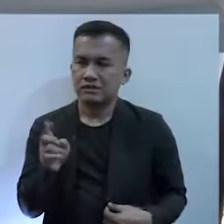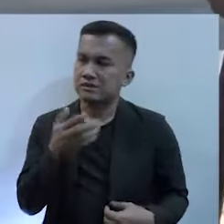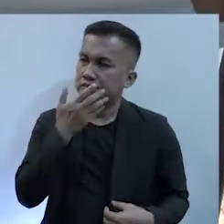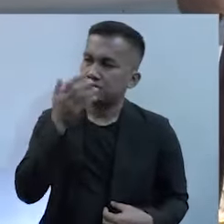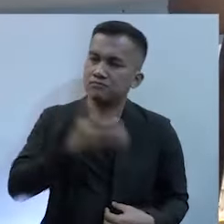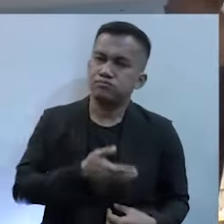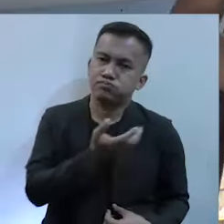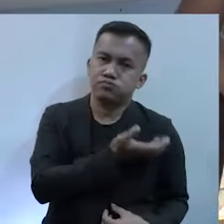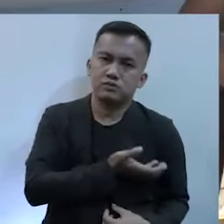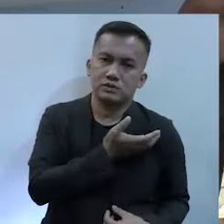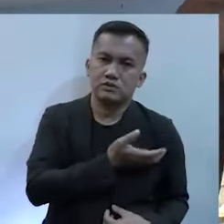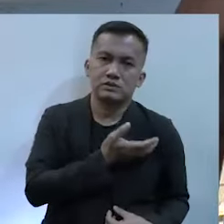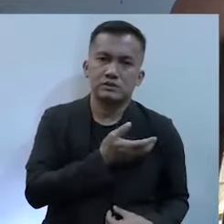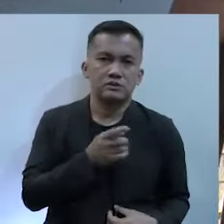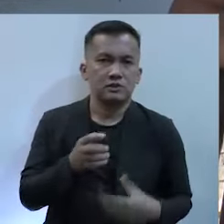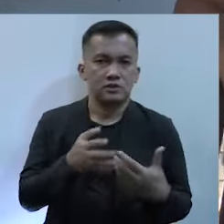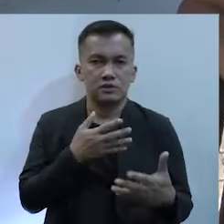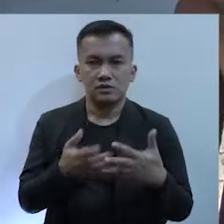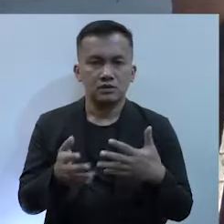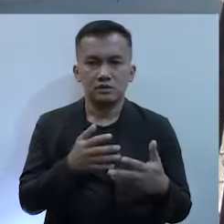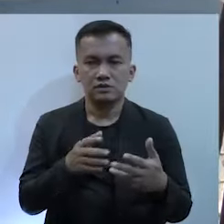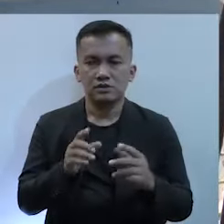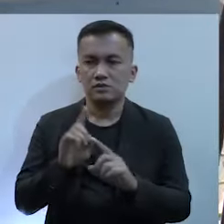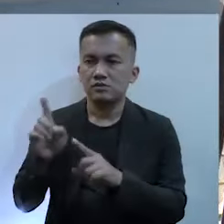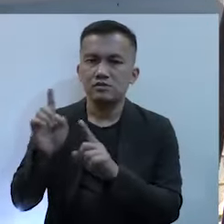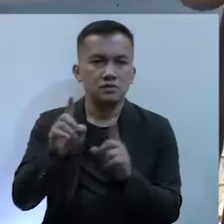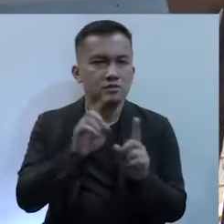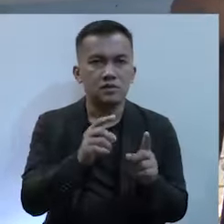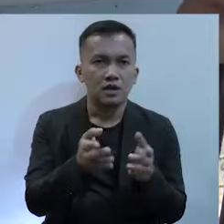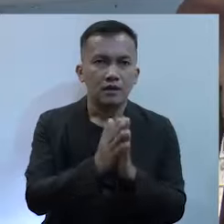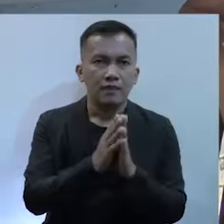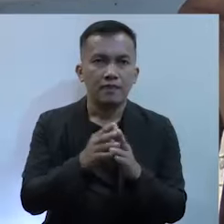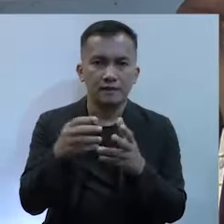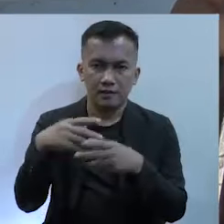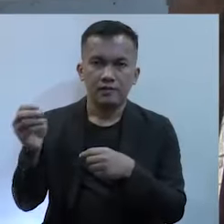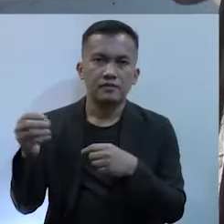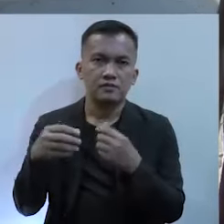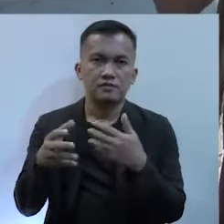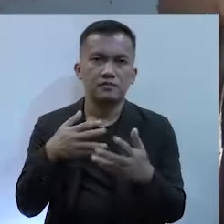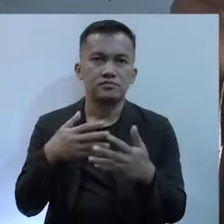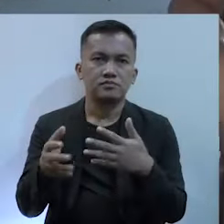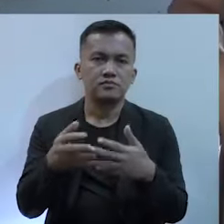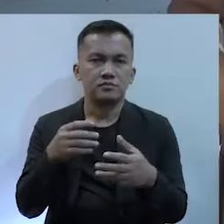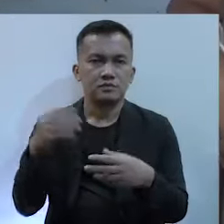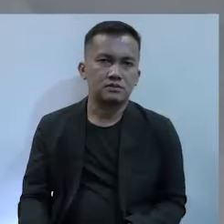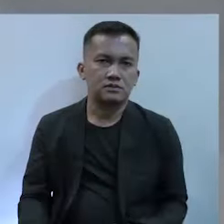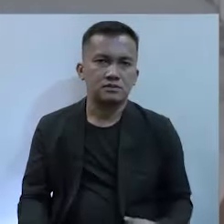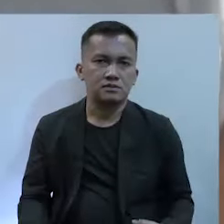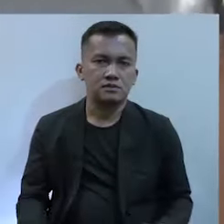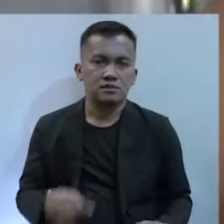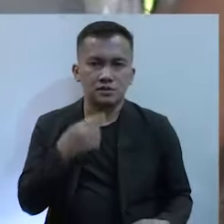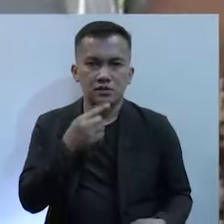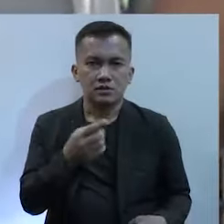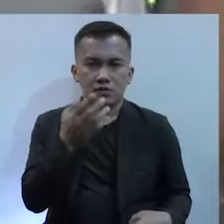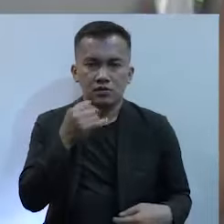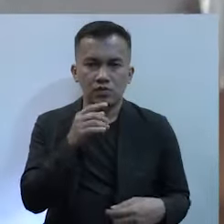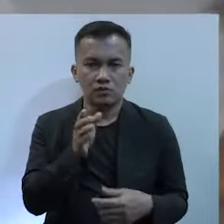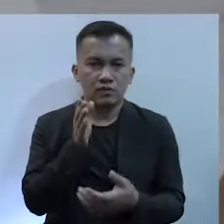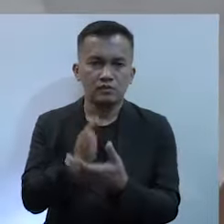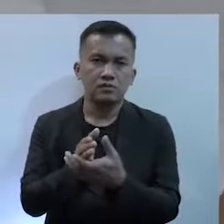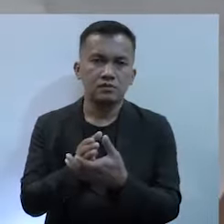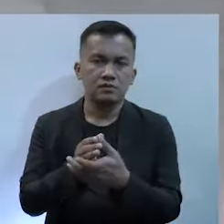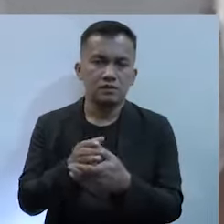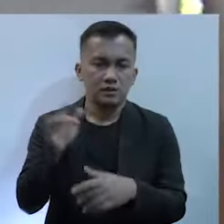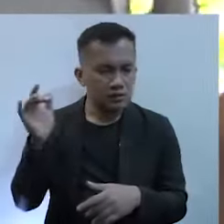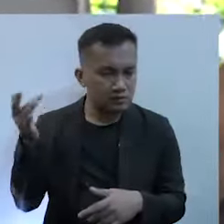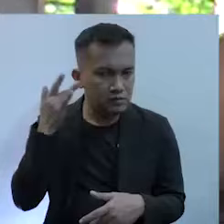lang. Napakaano po ugaling niya mag-asawang yan, kahit saan po kayo magtanong dito, kahit sa labas po. Kahit sa labas po, may CCTV sila, kaya pagdating